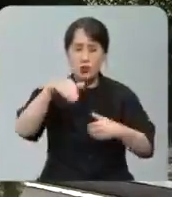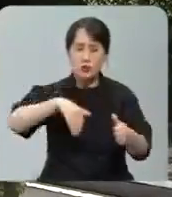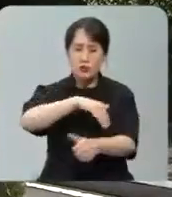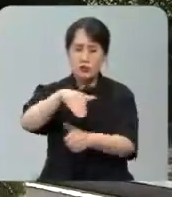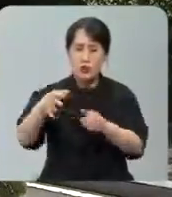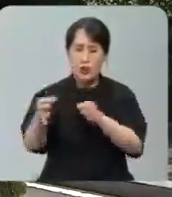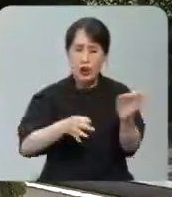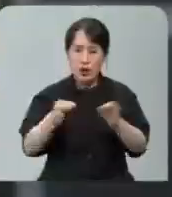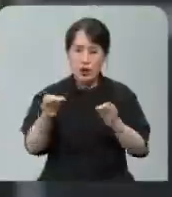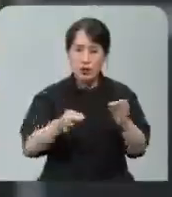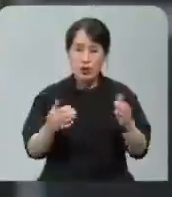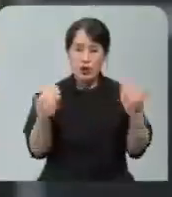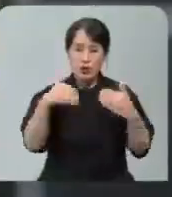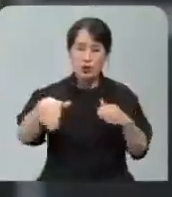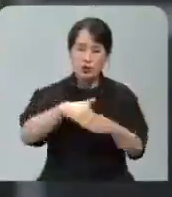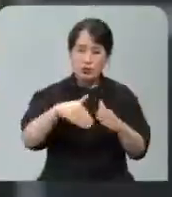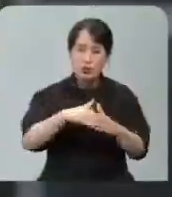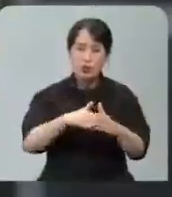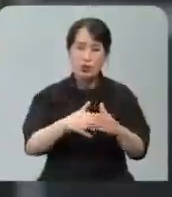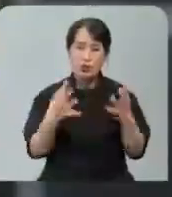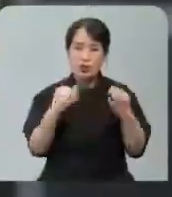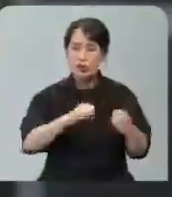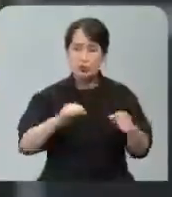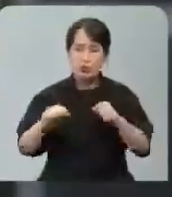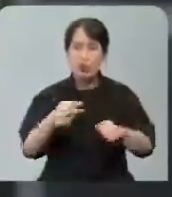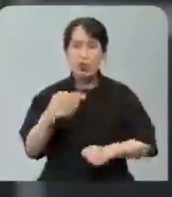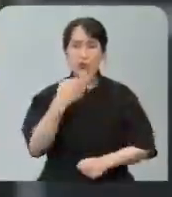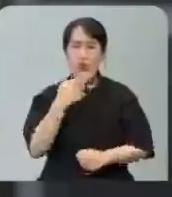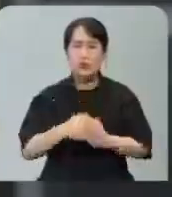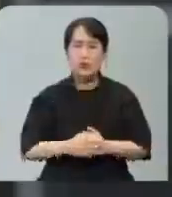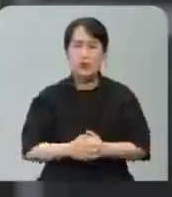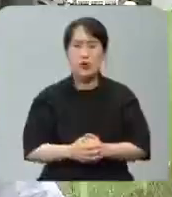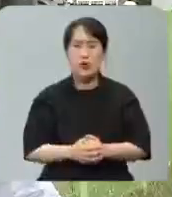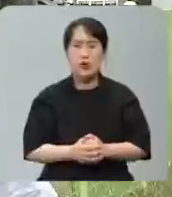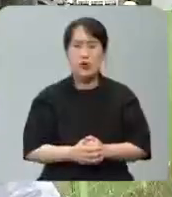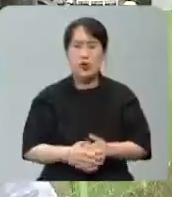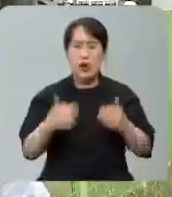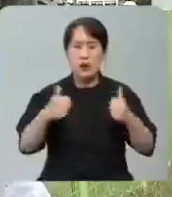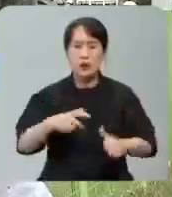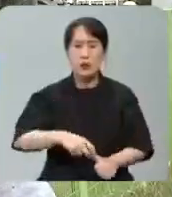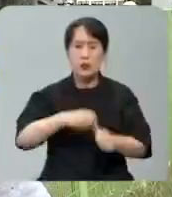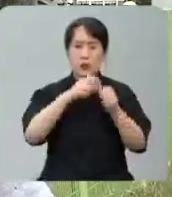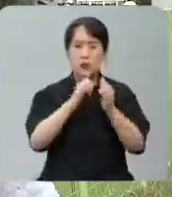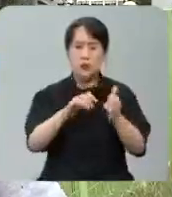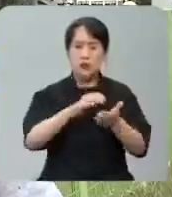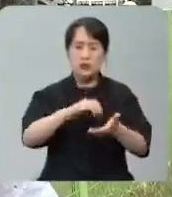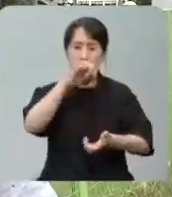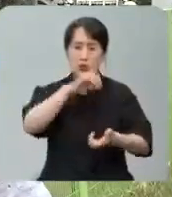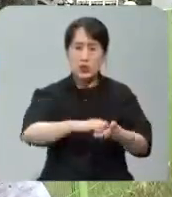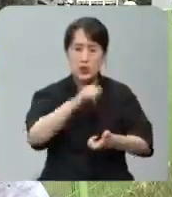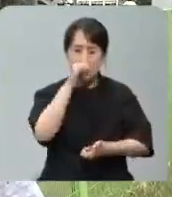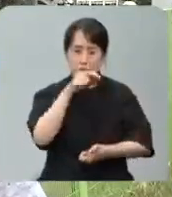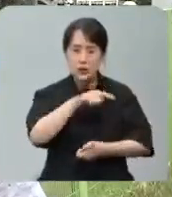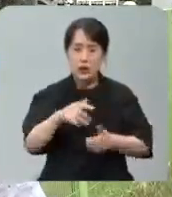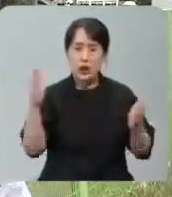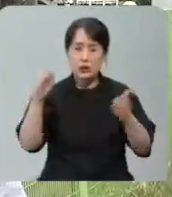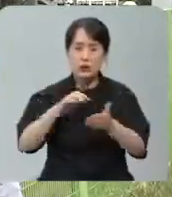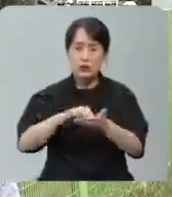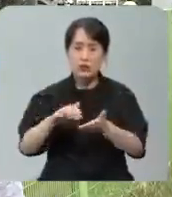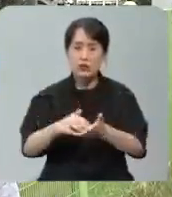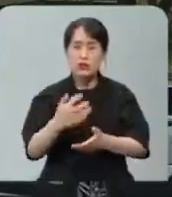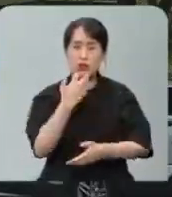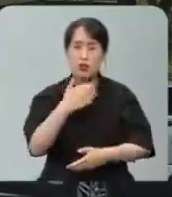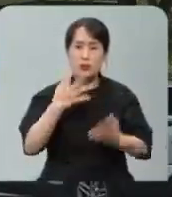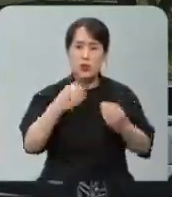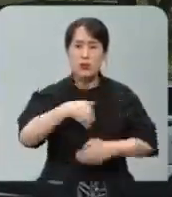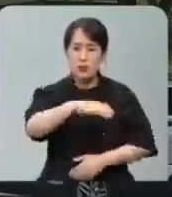상권도 캠퍼스 문화도 8 길을 잃었습니다 항상 뽐낸 이라는 똑같은데 학생 쓰는 뜨니까 있어 4 서울로 넘어오지